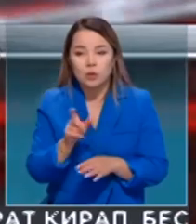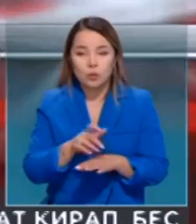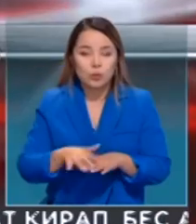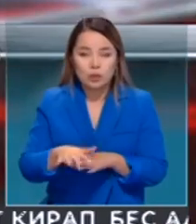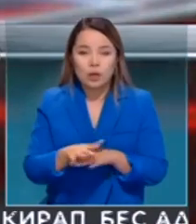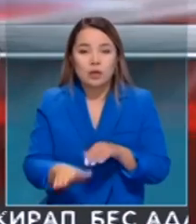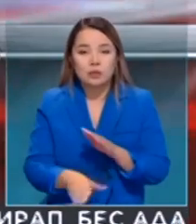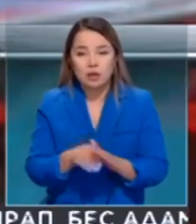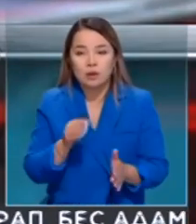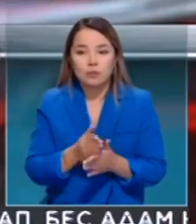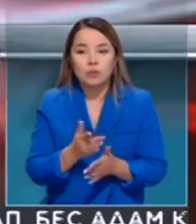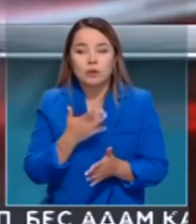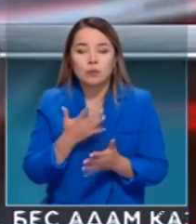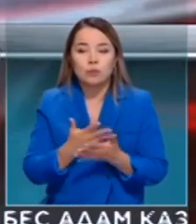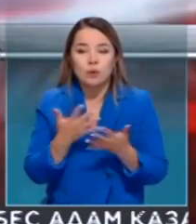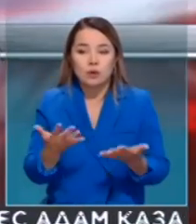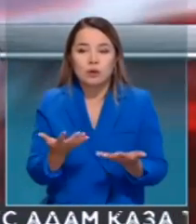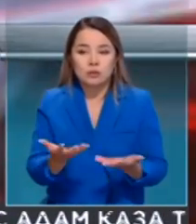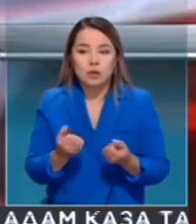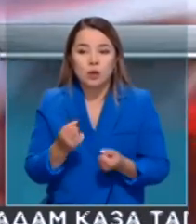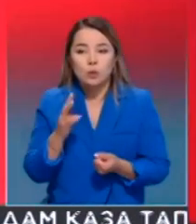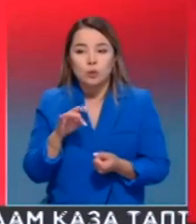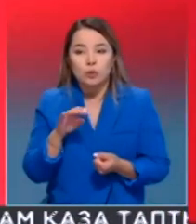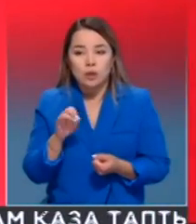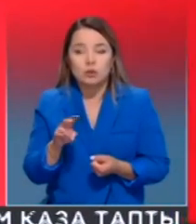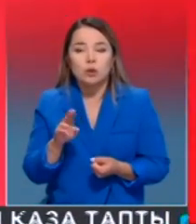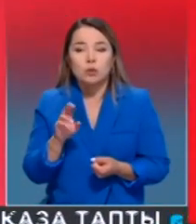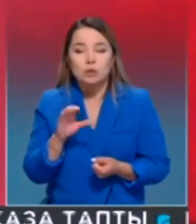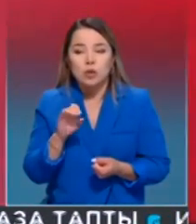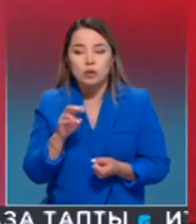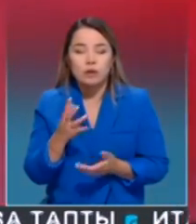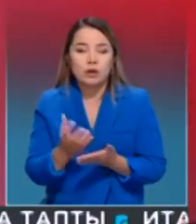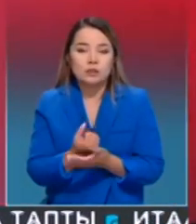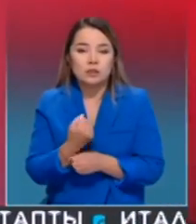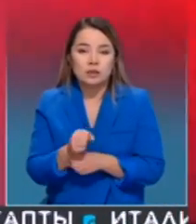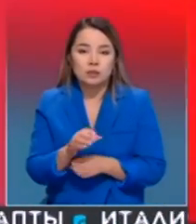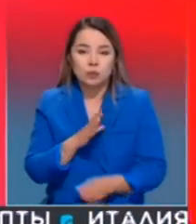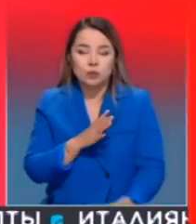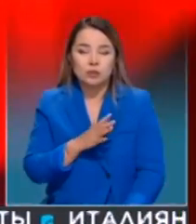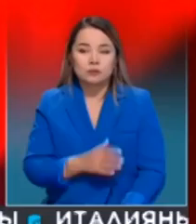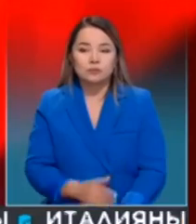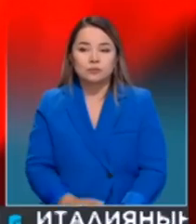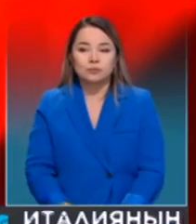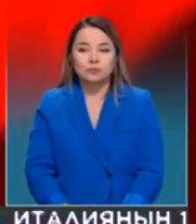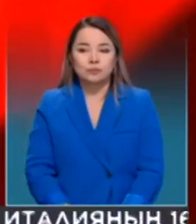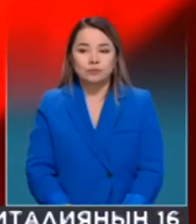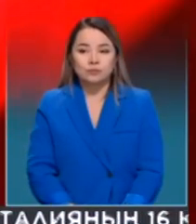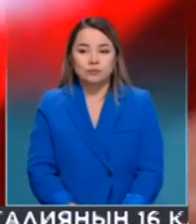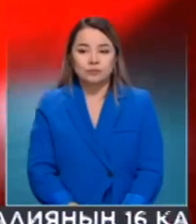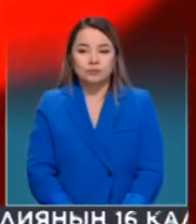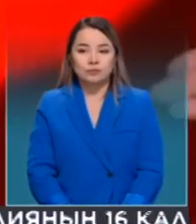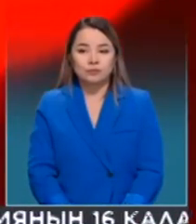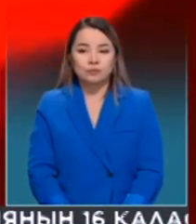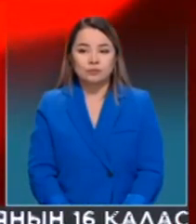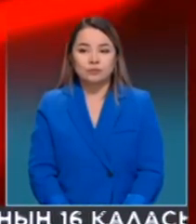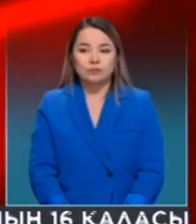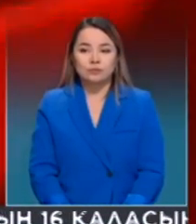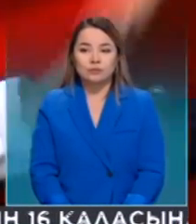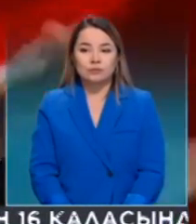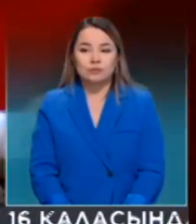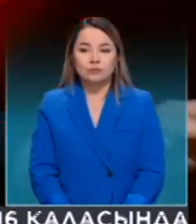көрермен таңдауымен басым дауысқа ие болып, Нұршат Құсанова жеңіске жетті. Нұршат Құсанова! Нұршат